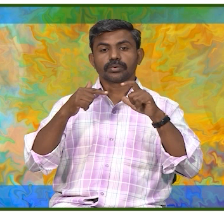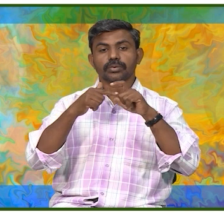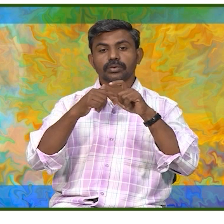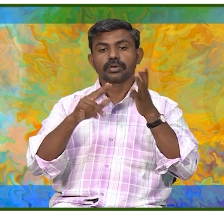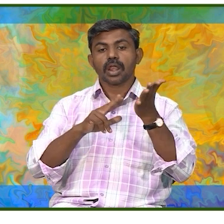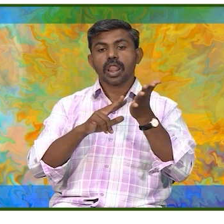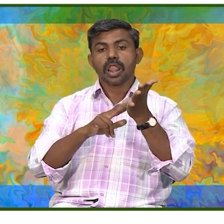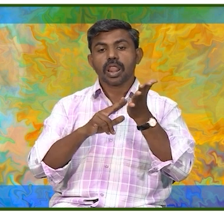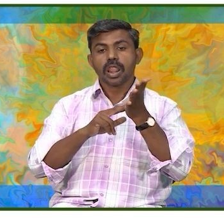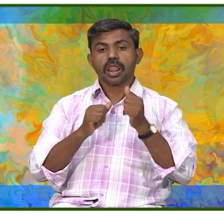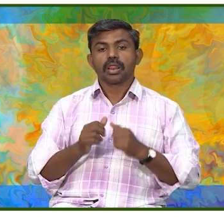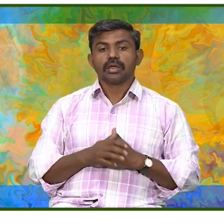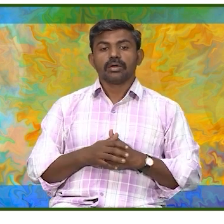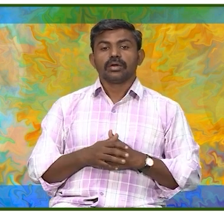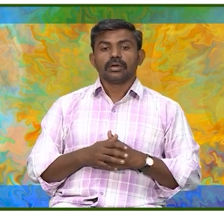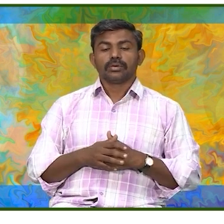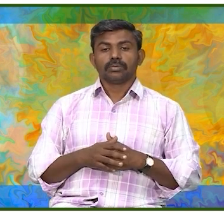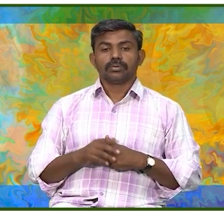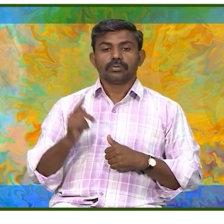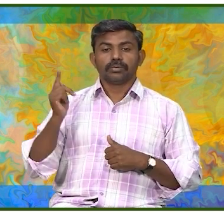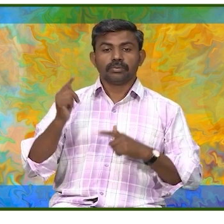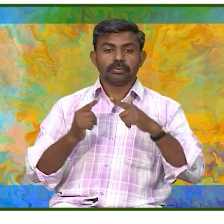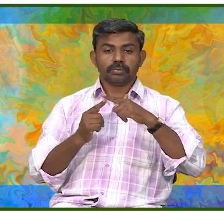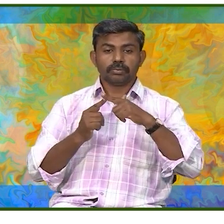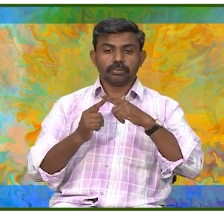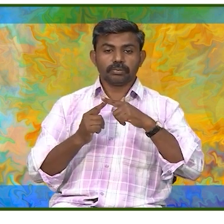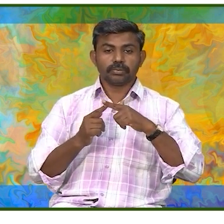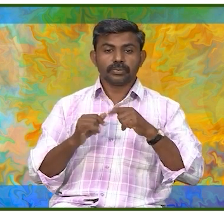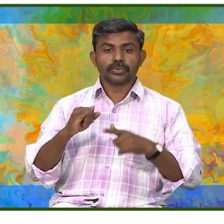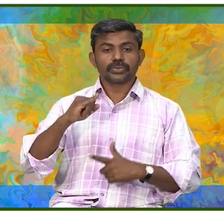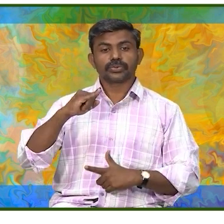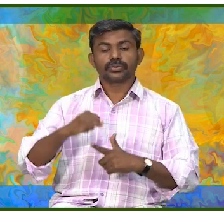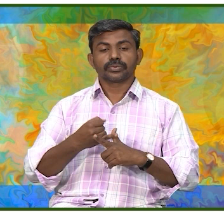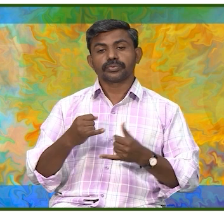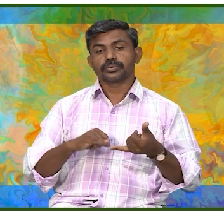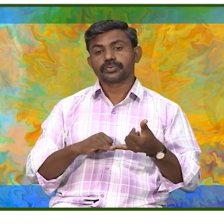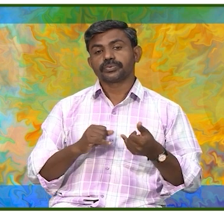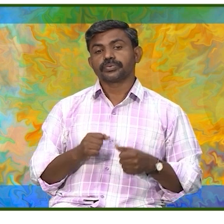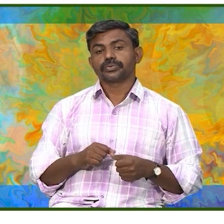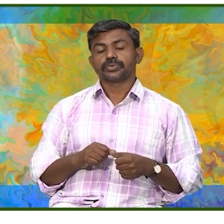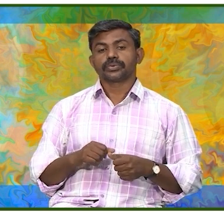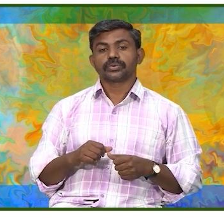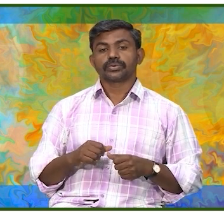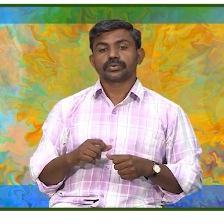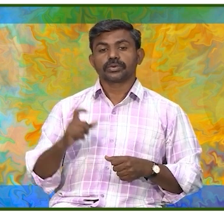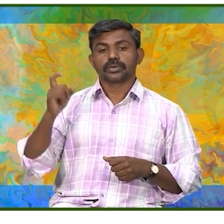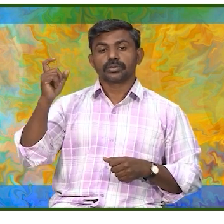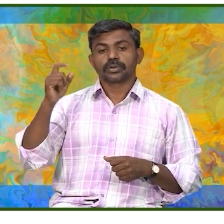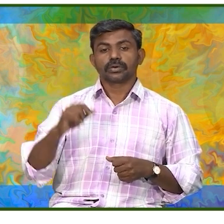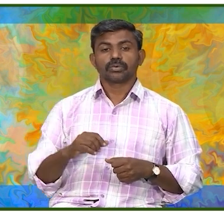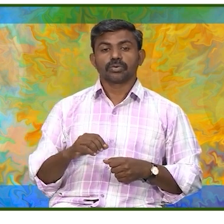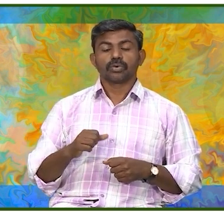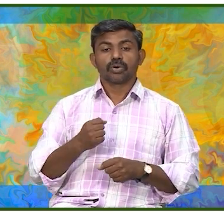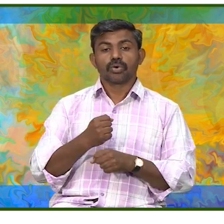எகிப்தில் கேட்டிங்கன்னா நாசர், இந்தோனேஷியாவில் கேட்டிங்கன்னா சுகர்னோ, கானா நாட்டை கேட்டிங்கன்னா